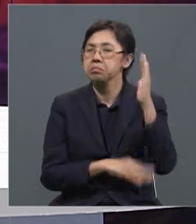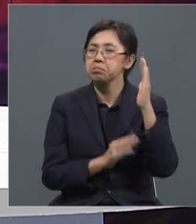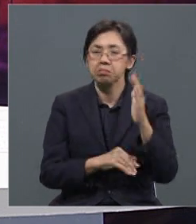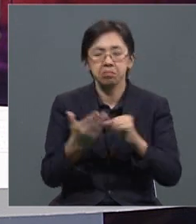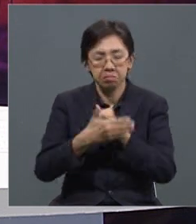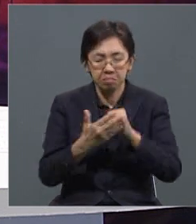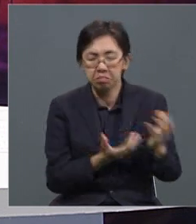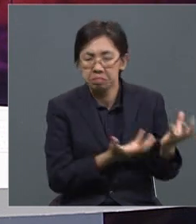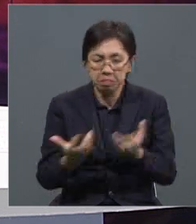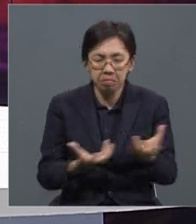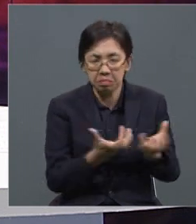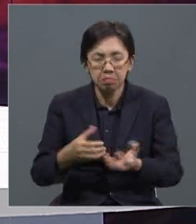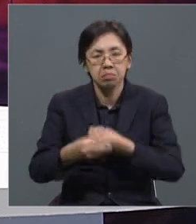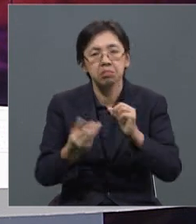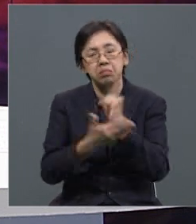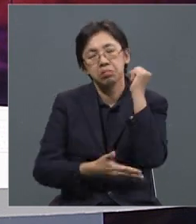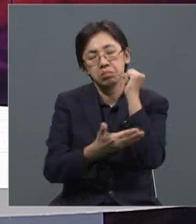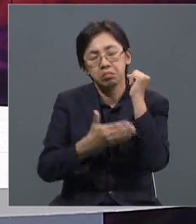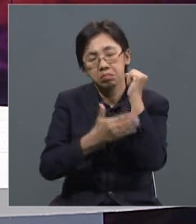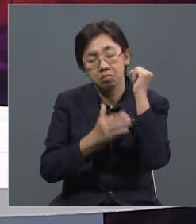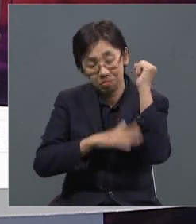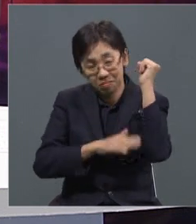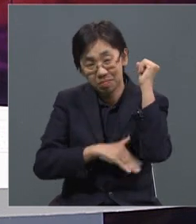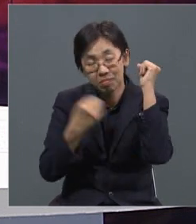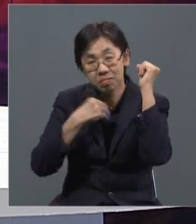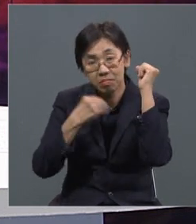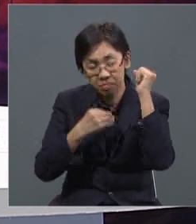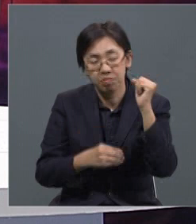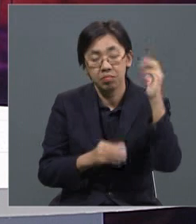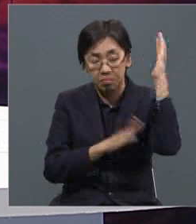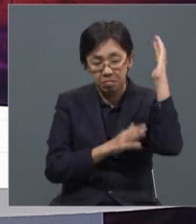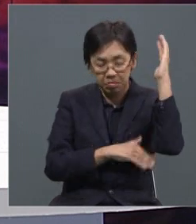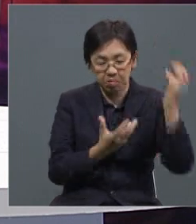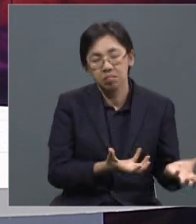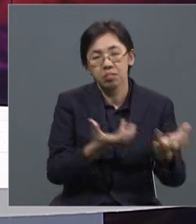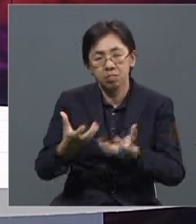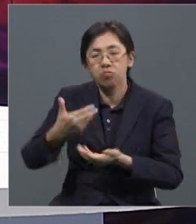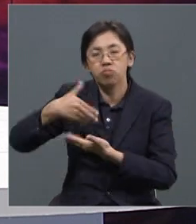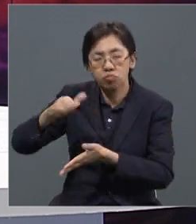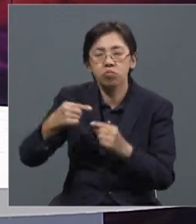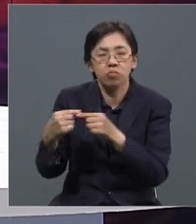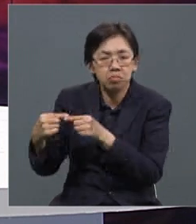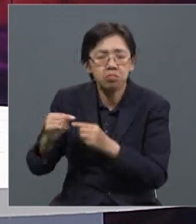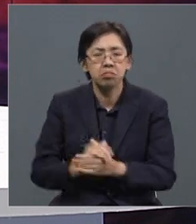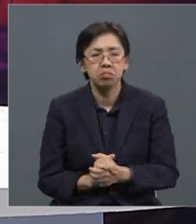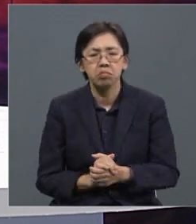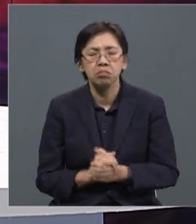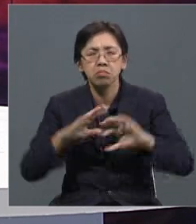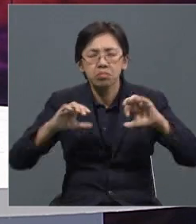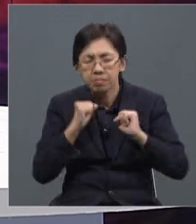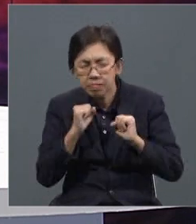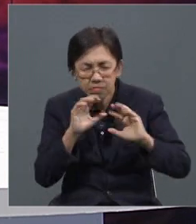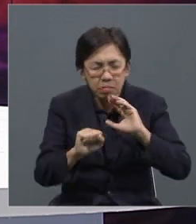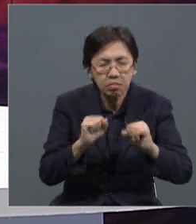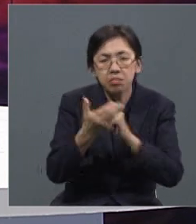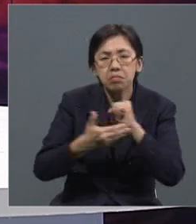ล่านักค้ายาเสพติดนะครับใช้เป็นเส้นทางลำเลียงแล้วก็ออกไปสู่ประเทศที่3ด้วยหน่วยงานรับผิดชอบก็พยายามทำทุกวิถีทางที่จะสกัดกั้นย